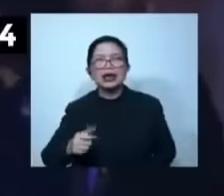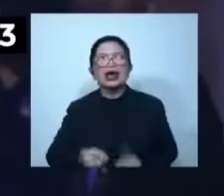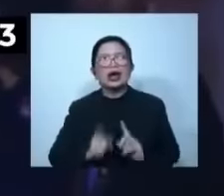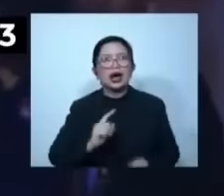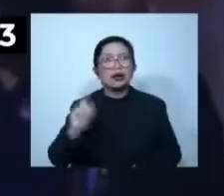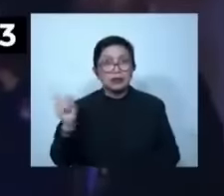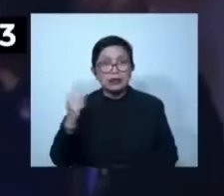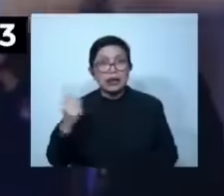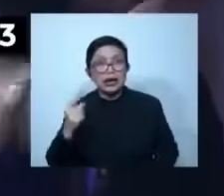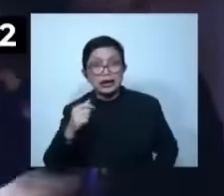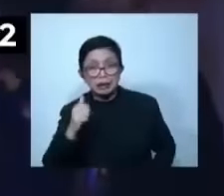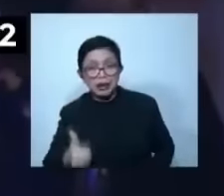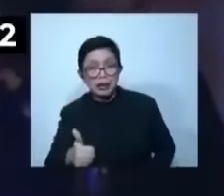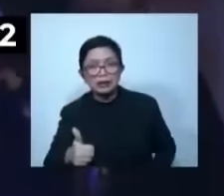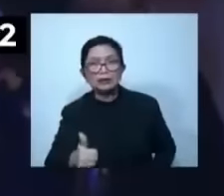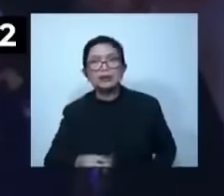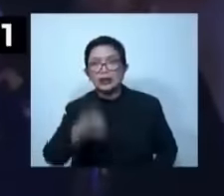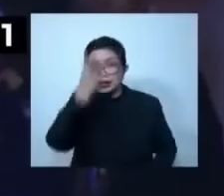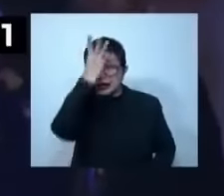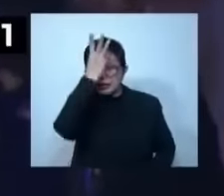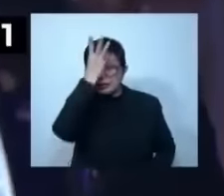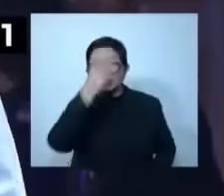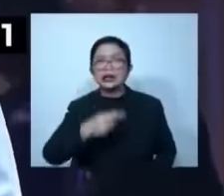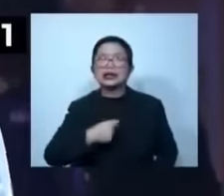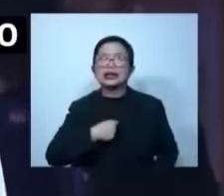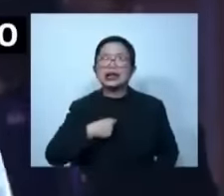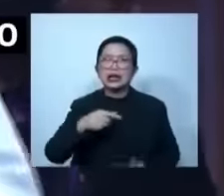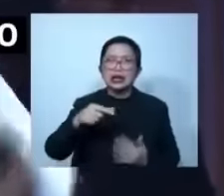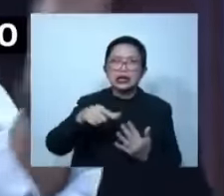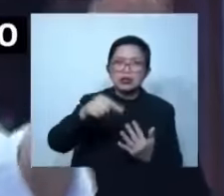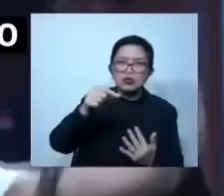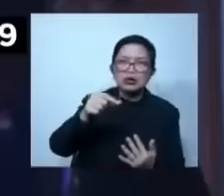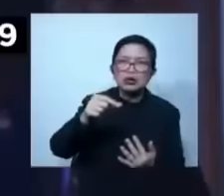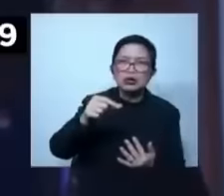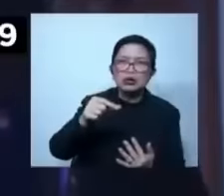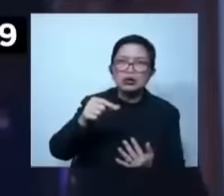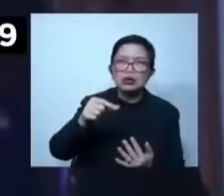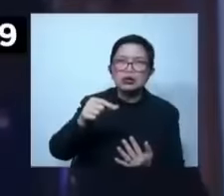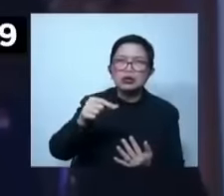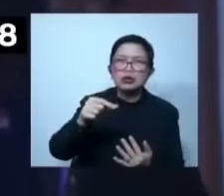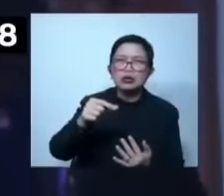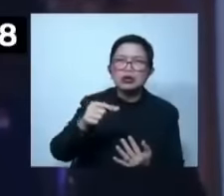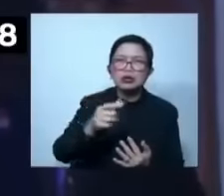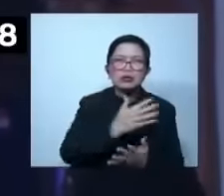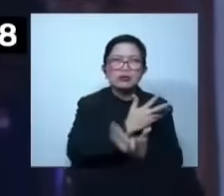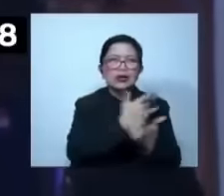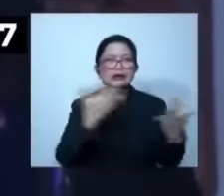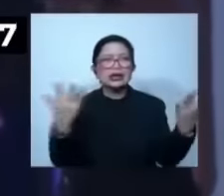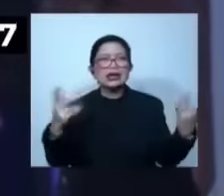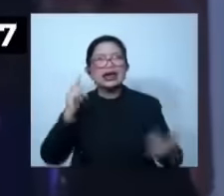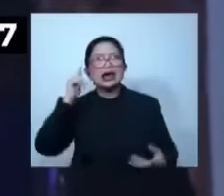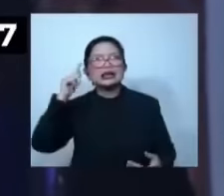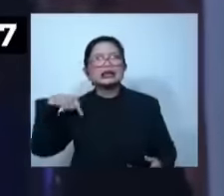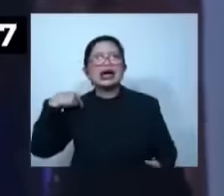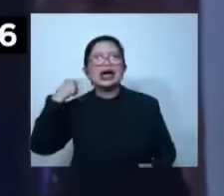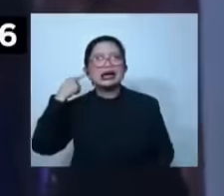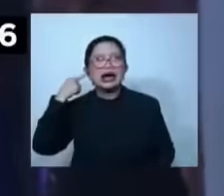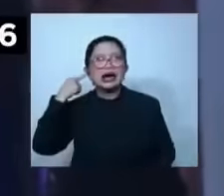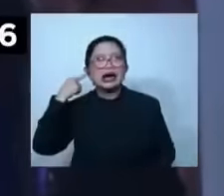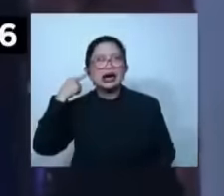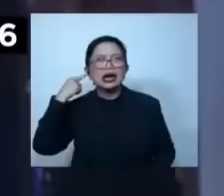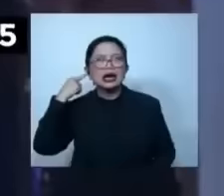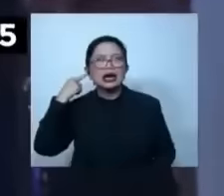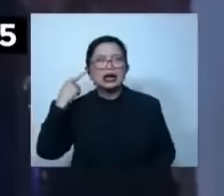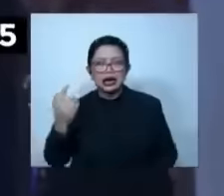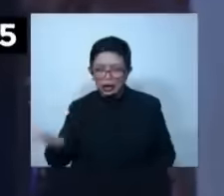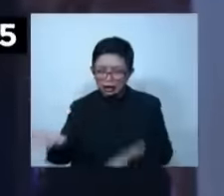terjadi. Maka yang ada di Kalimantan kami temukan. Masyarakat Dayak, mereka suku-suku yang ada,